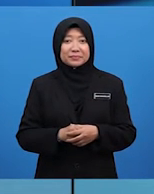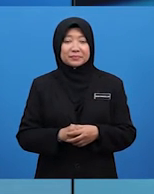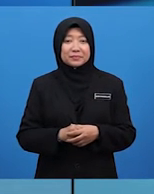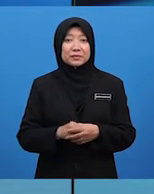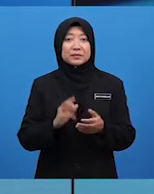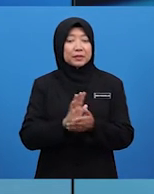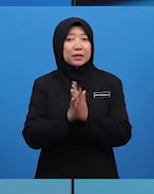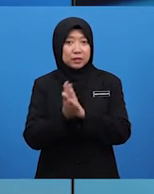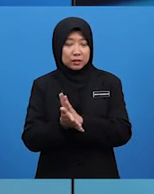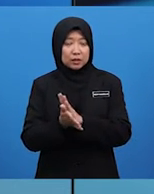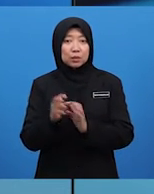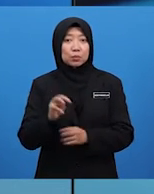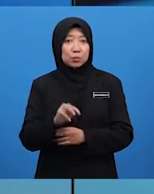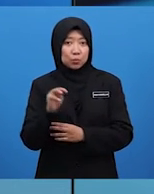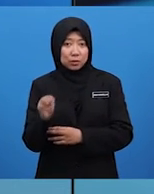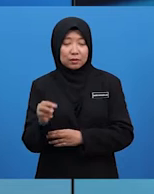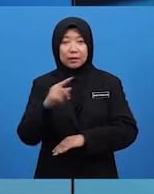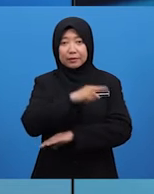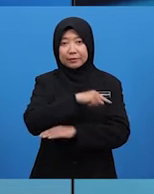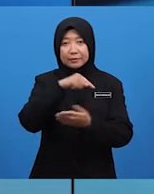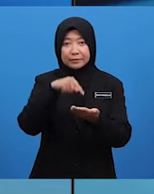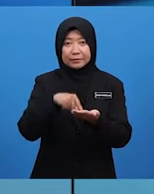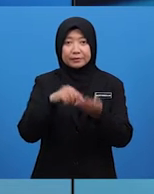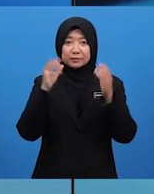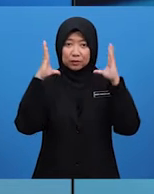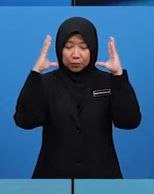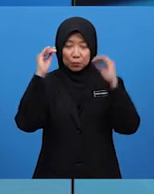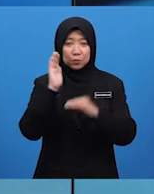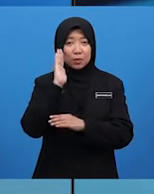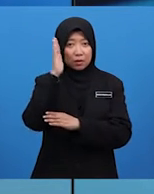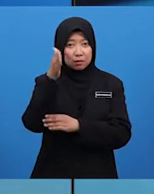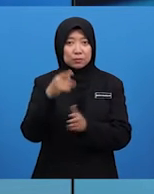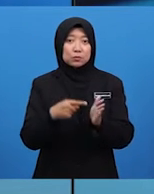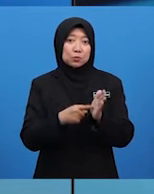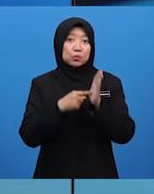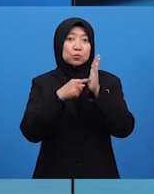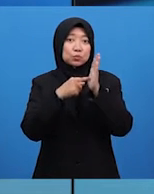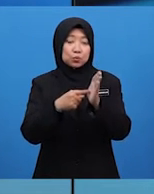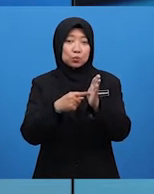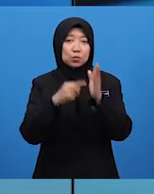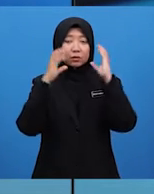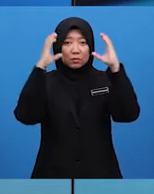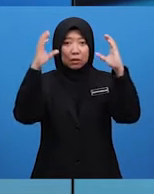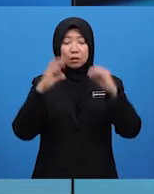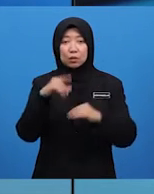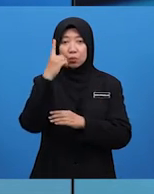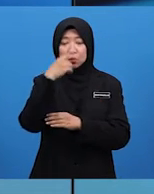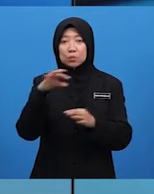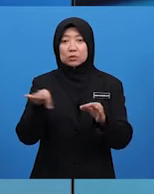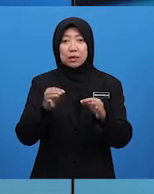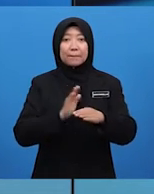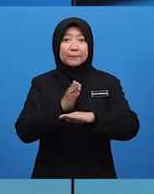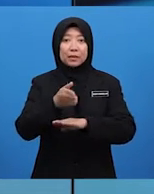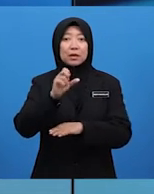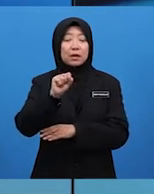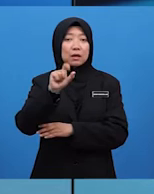Oleh itu murid-murid, hari ini cikgu akan tunjukkan cara menjahit belah slip berlapik,